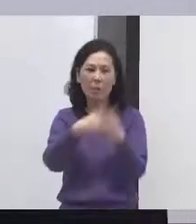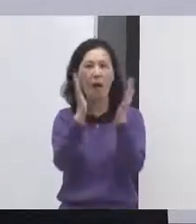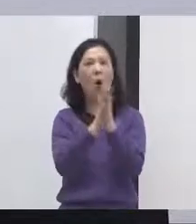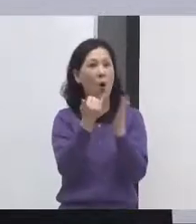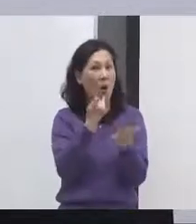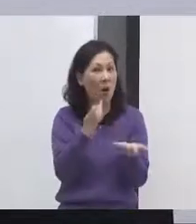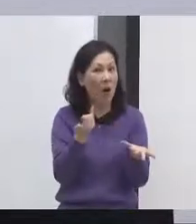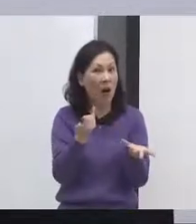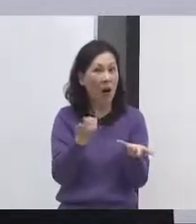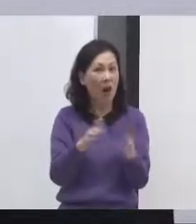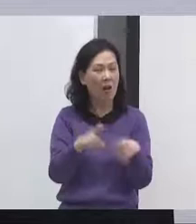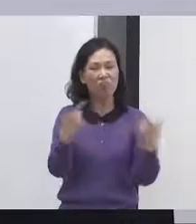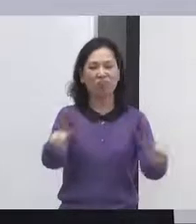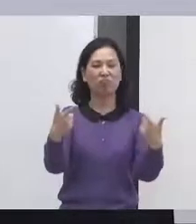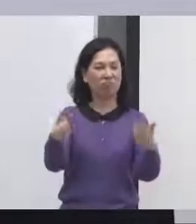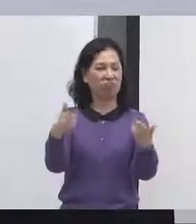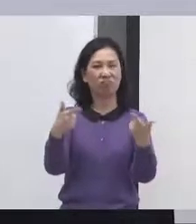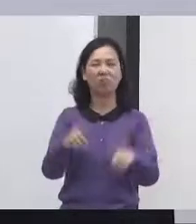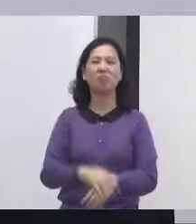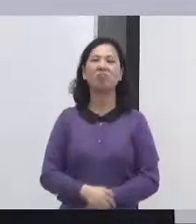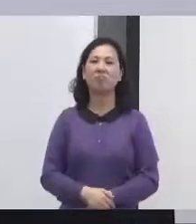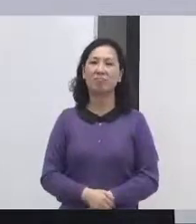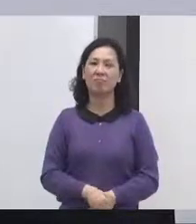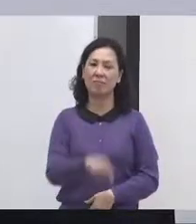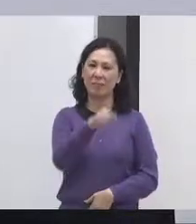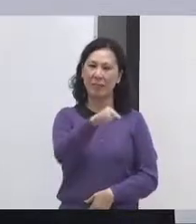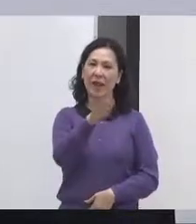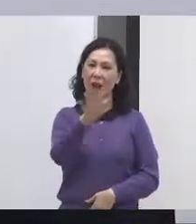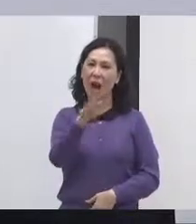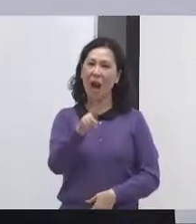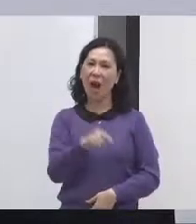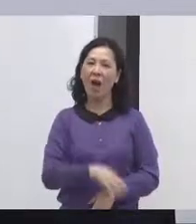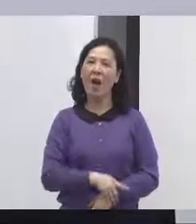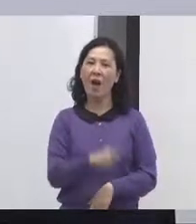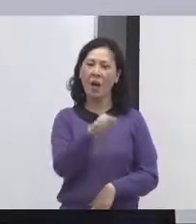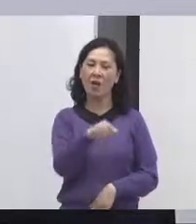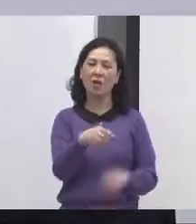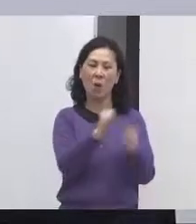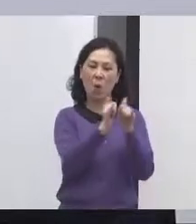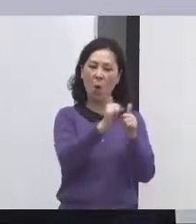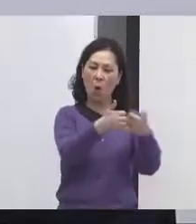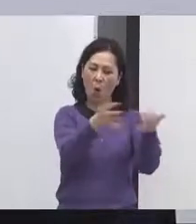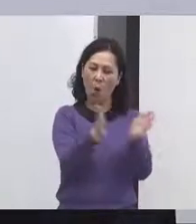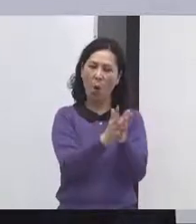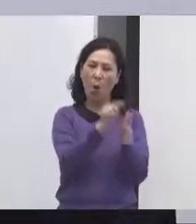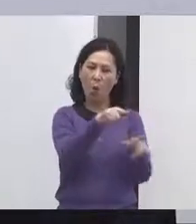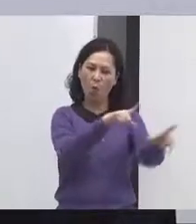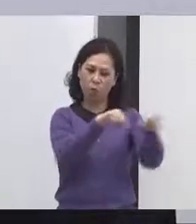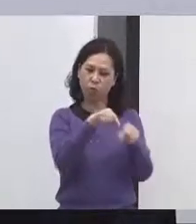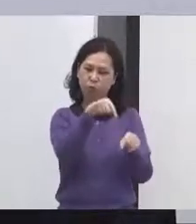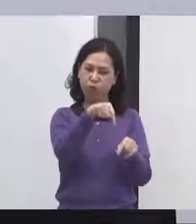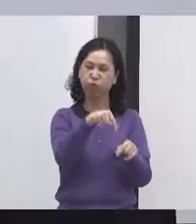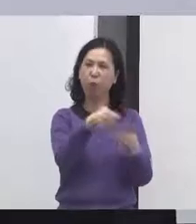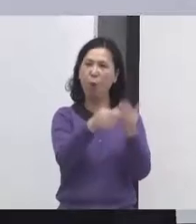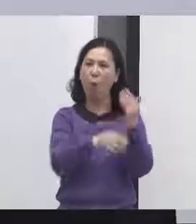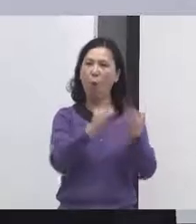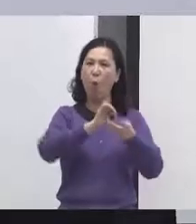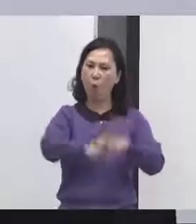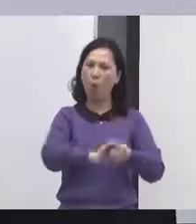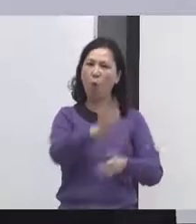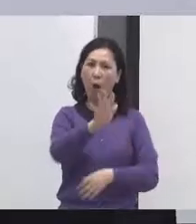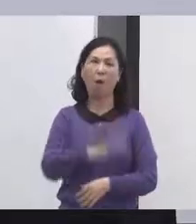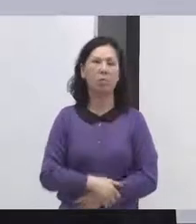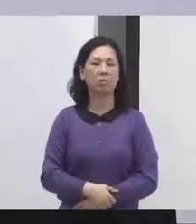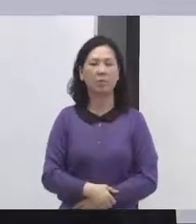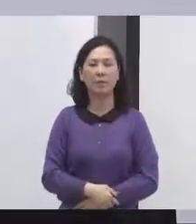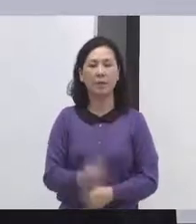试，因为它其实是有 norm 在的，它是有社群的规范在的。对，比如说像刚